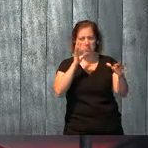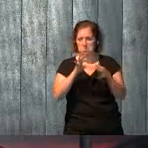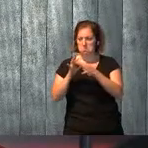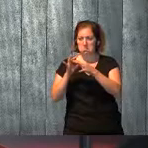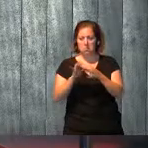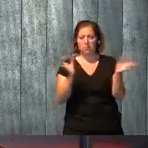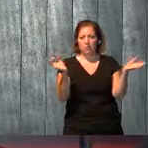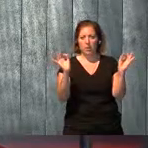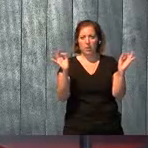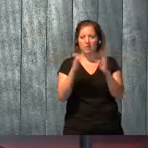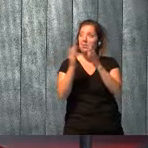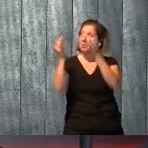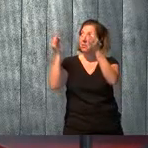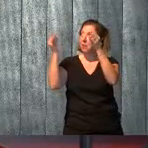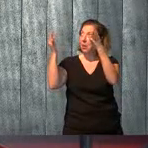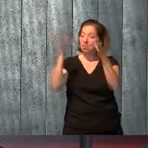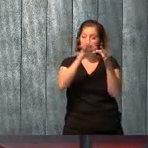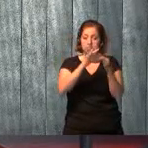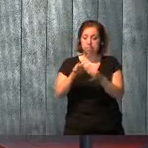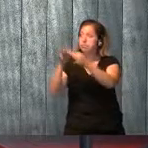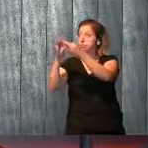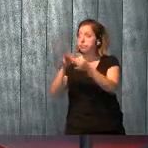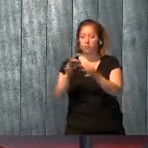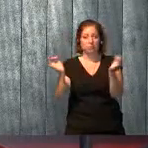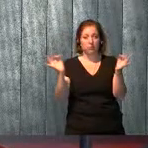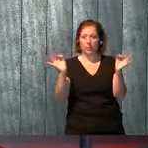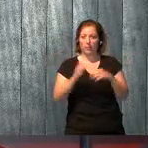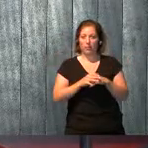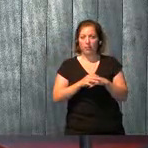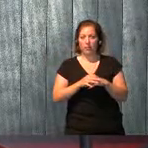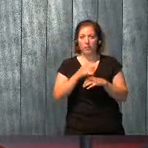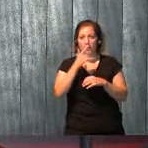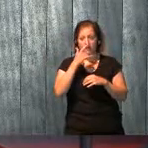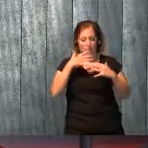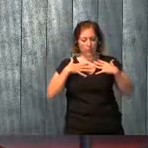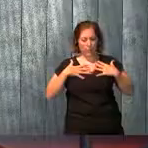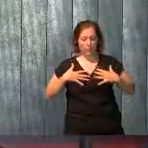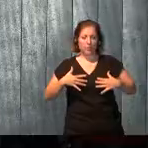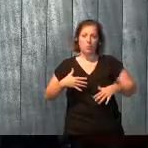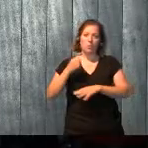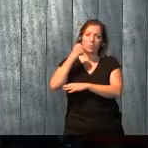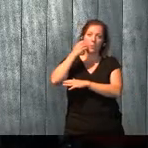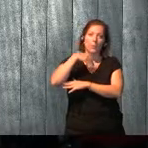et les changements climatiques. Donc notre comportement au quotidien,